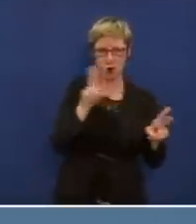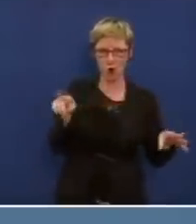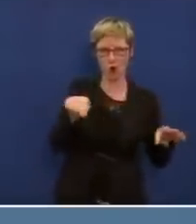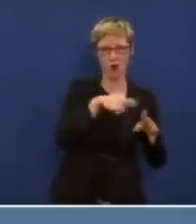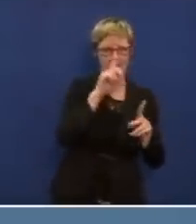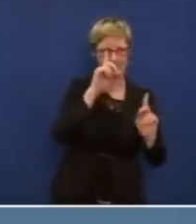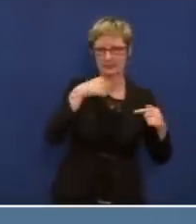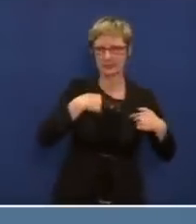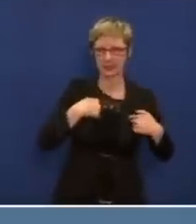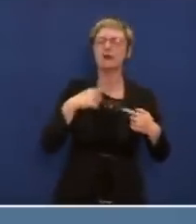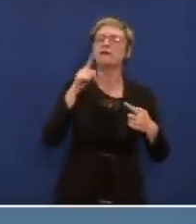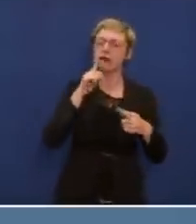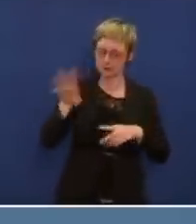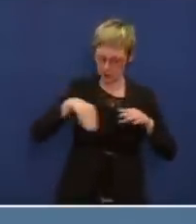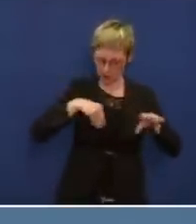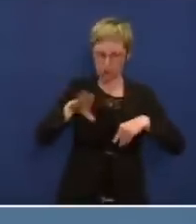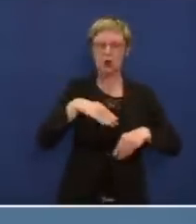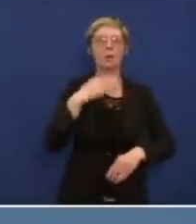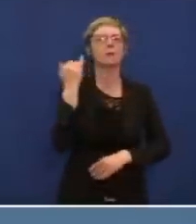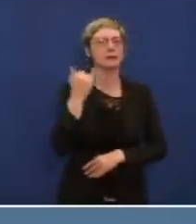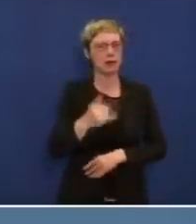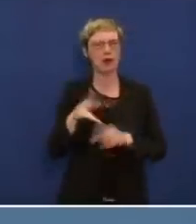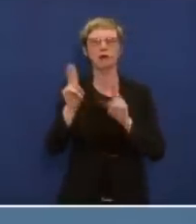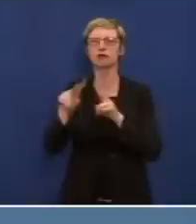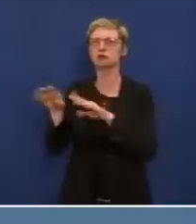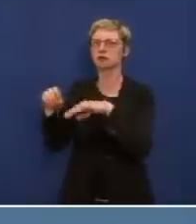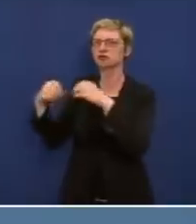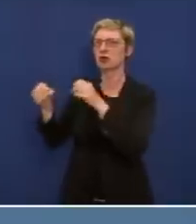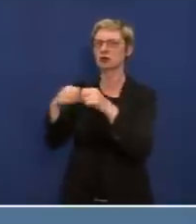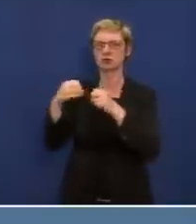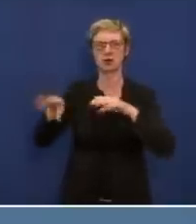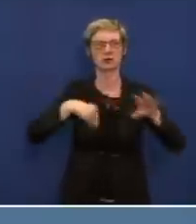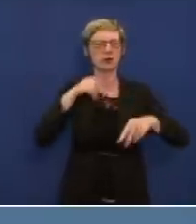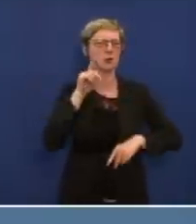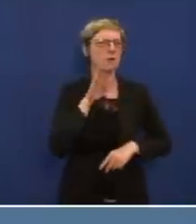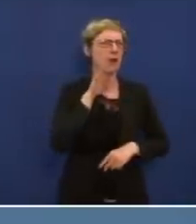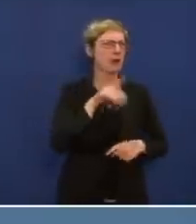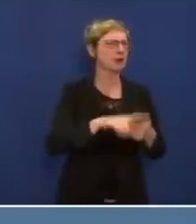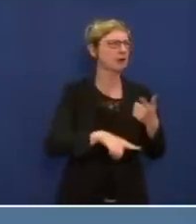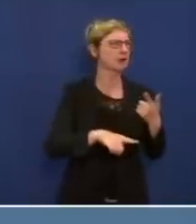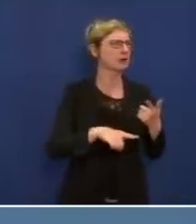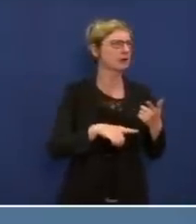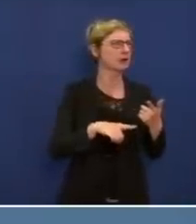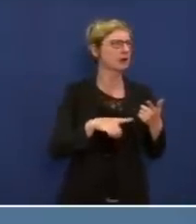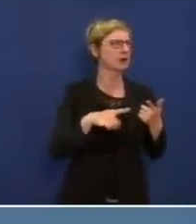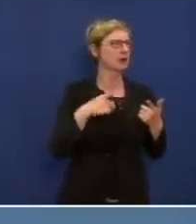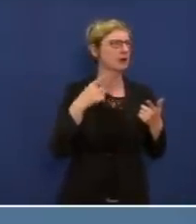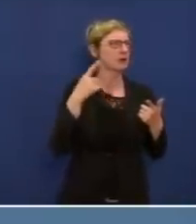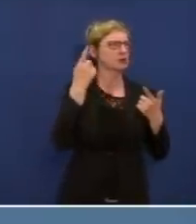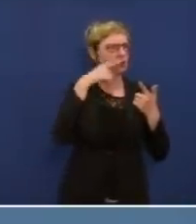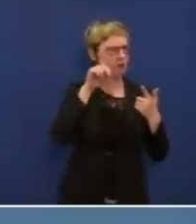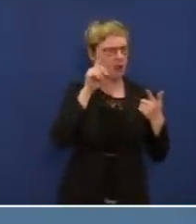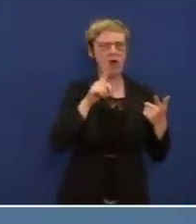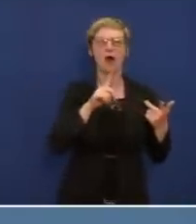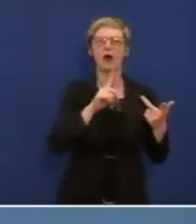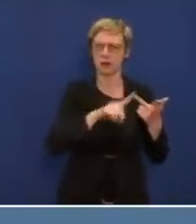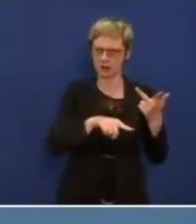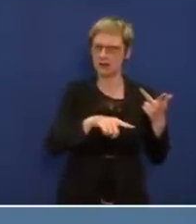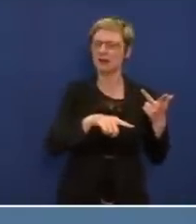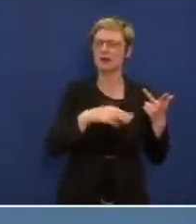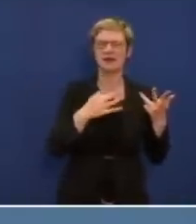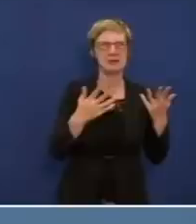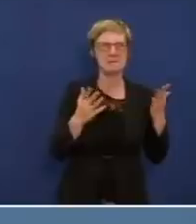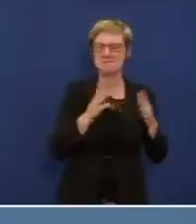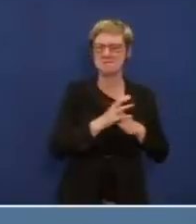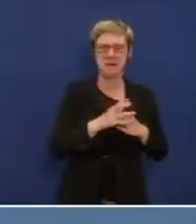sind Patienten tatsächlich aufgenommen worden aus unterschiedlichen Staaten, meines Wissens Belgien, auch aus der Slowakei. Ob die jetzt aber derzeit